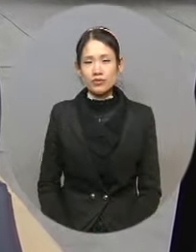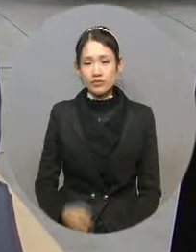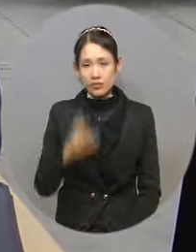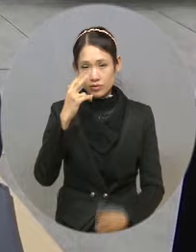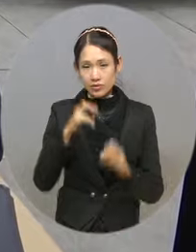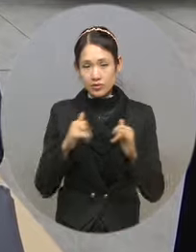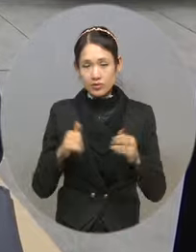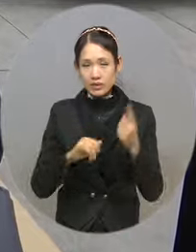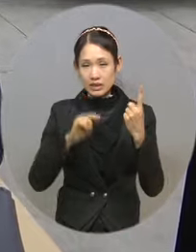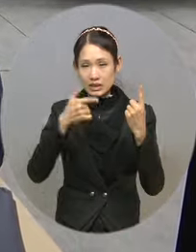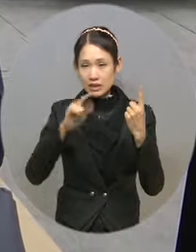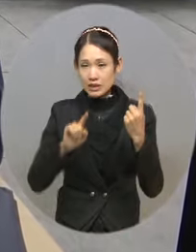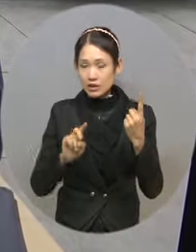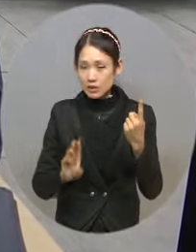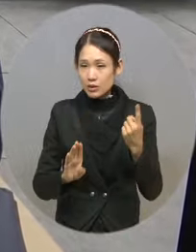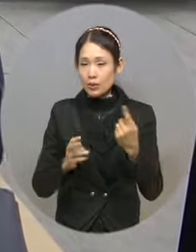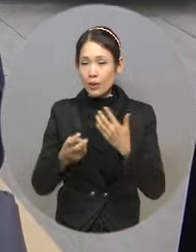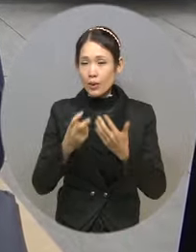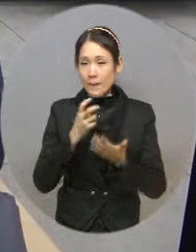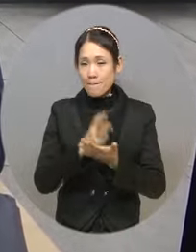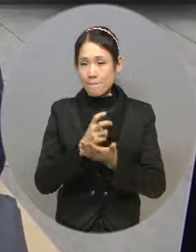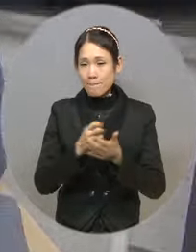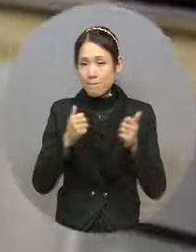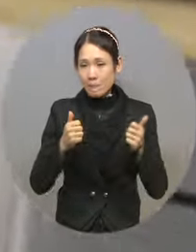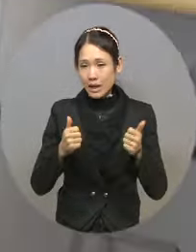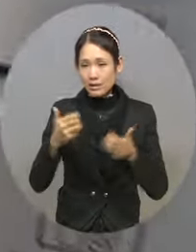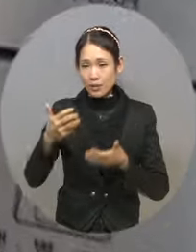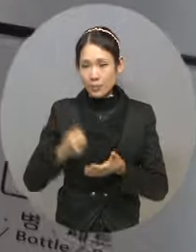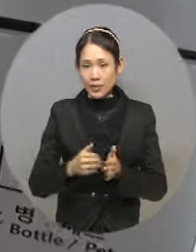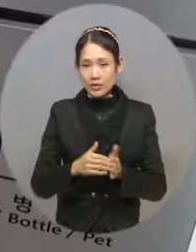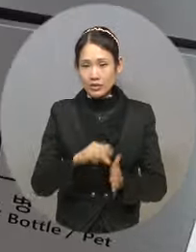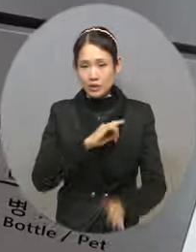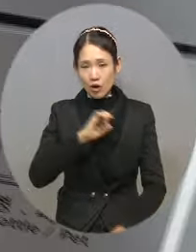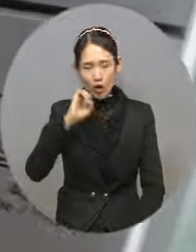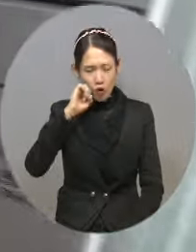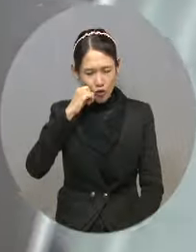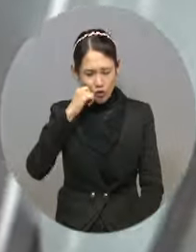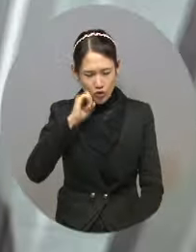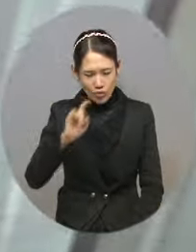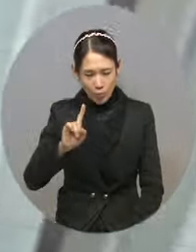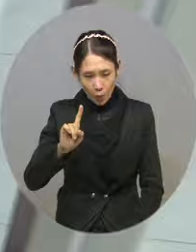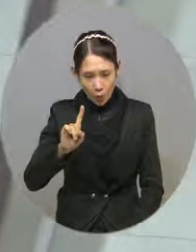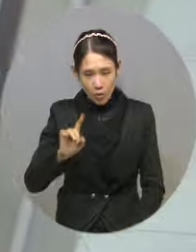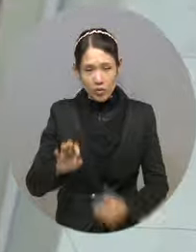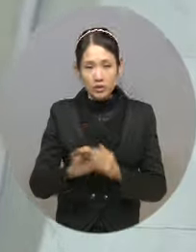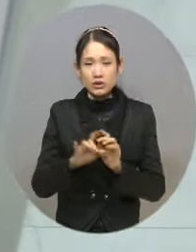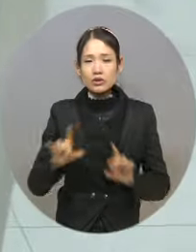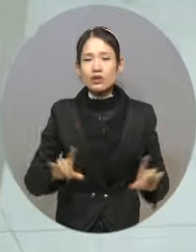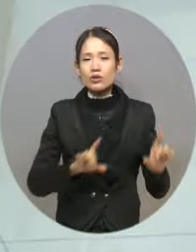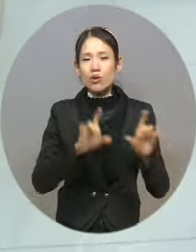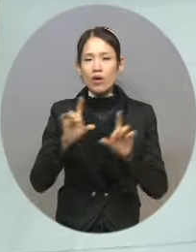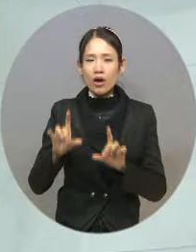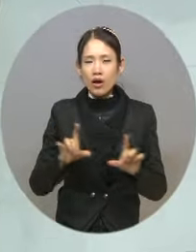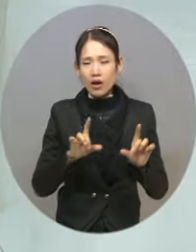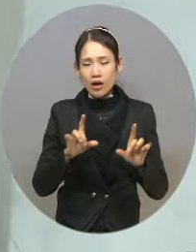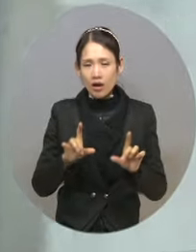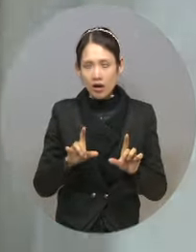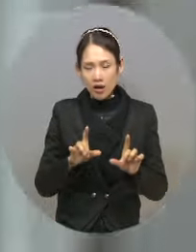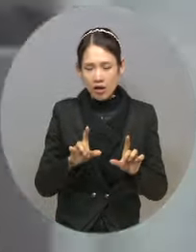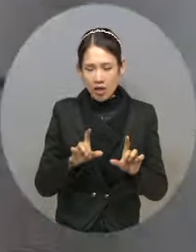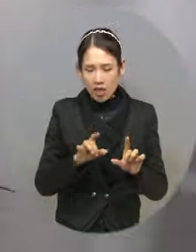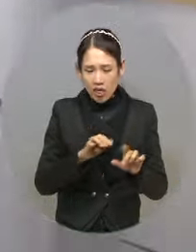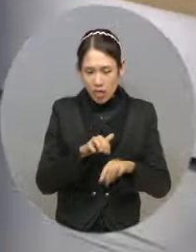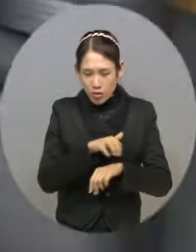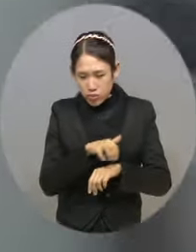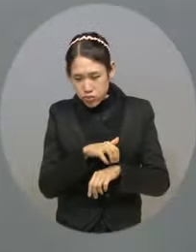시각장애 1급 판정을 받은 민재 씨가 가장 어려웠던 부분 중에 하나가 일상의 일들을 힘을 들여 해야 하는